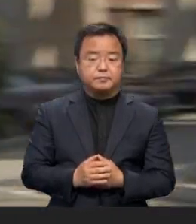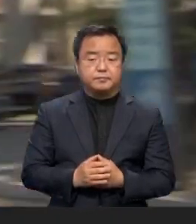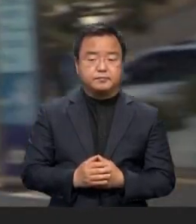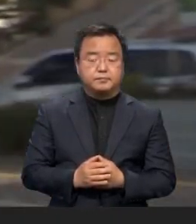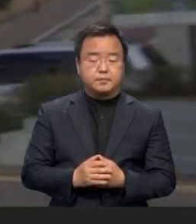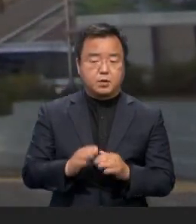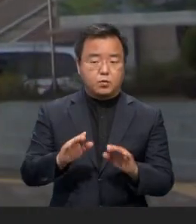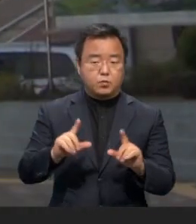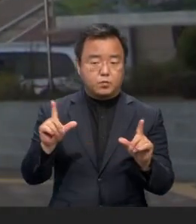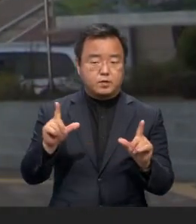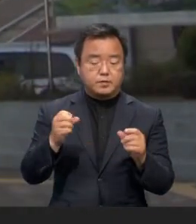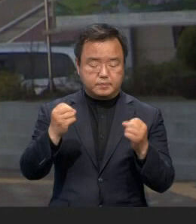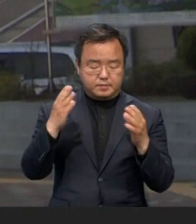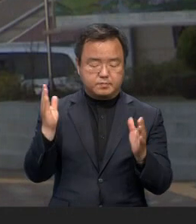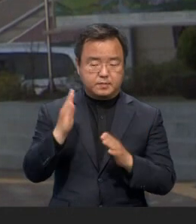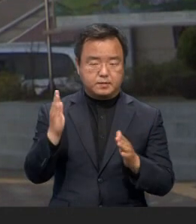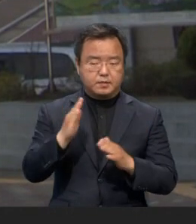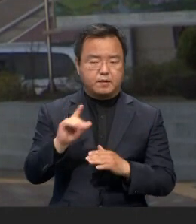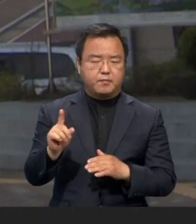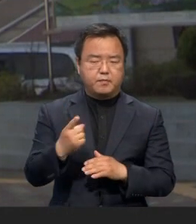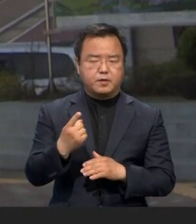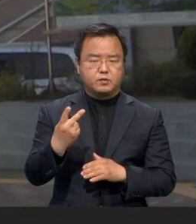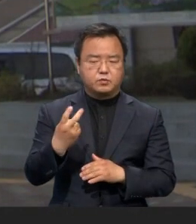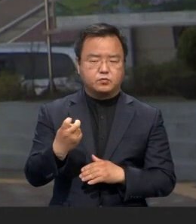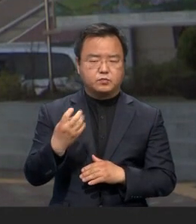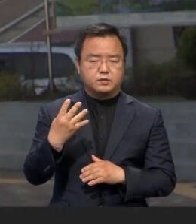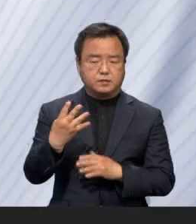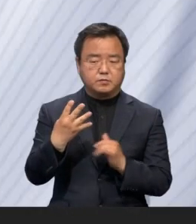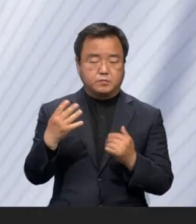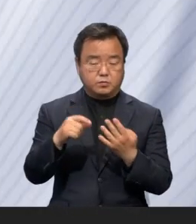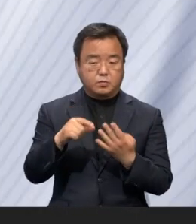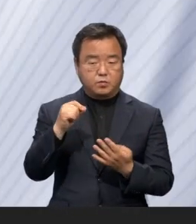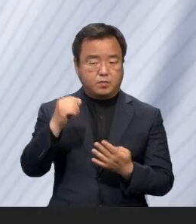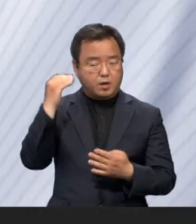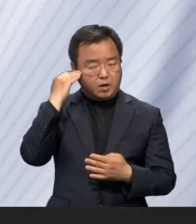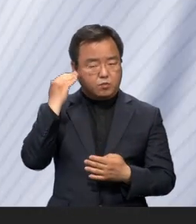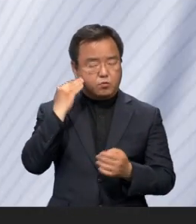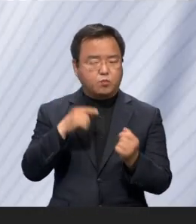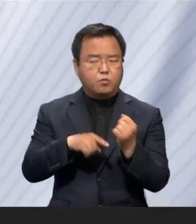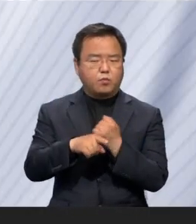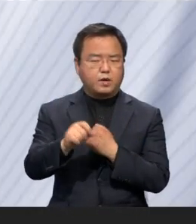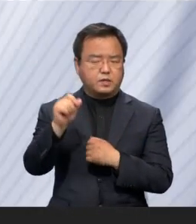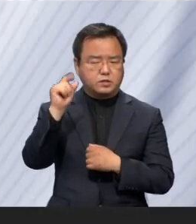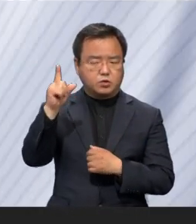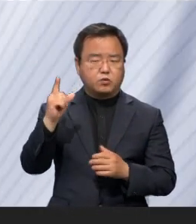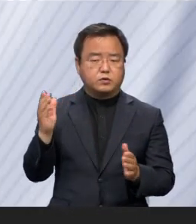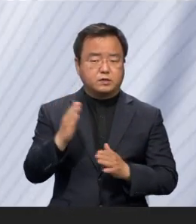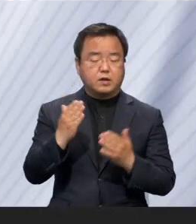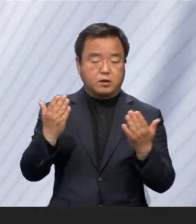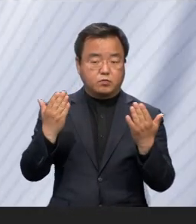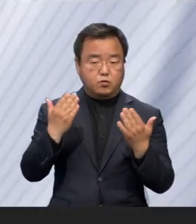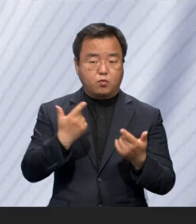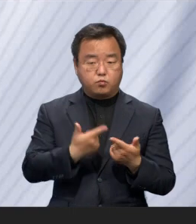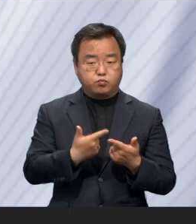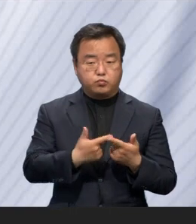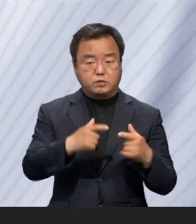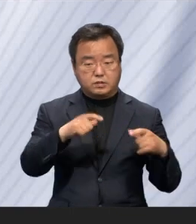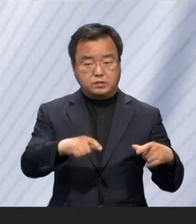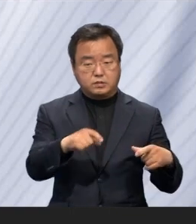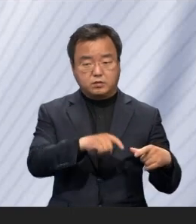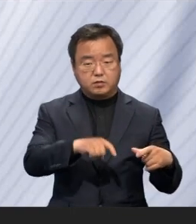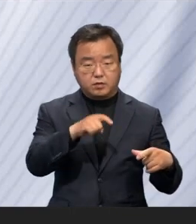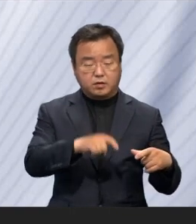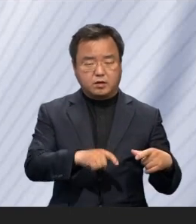올해 신입생을 백 스물 네 명 선발한 한국과학영재학교 부산에 있는 학교인데 도 신입생의 70퍼센트가 서울과